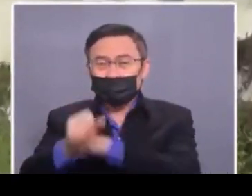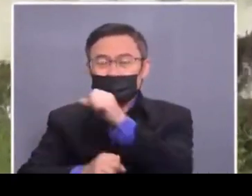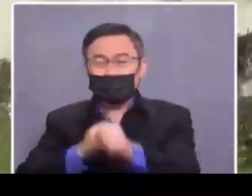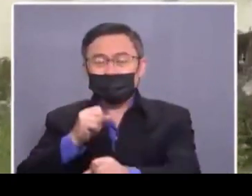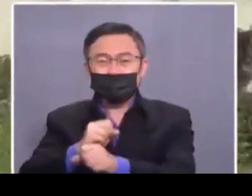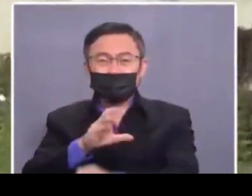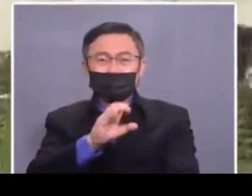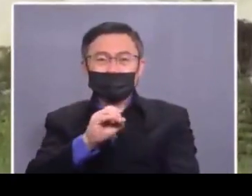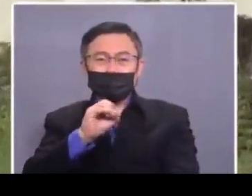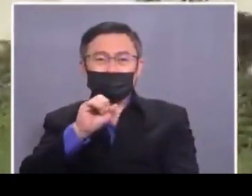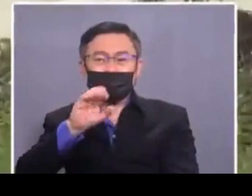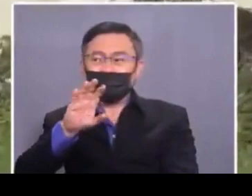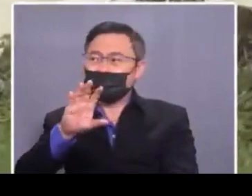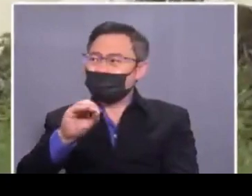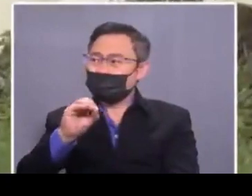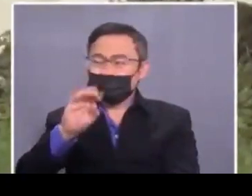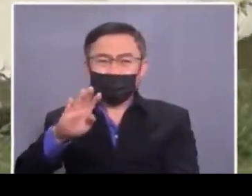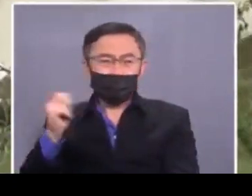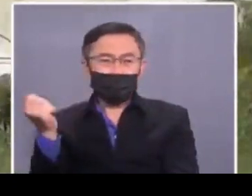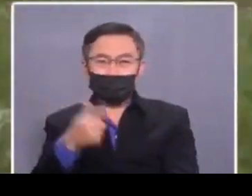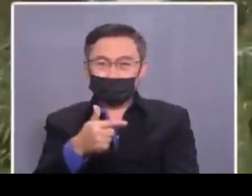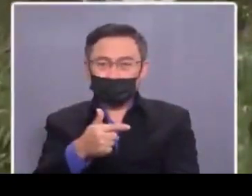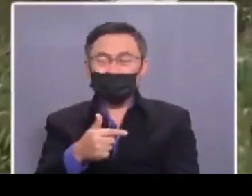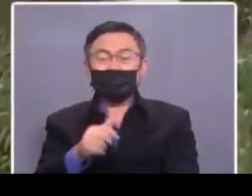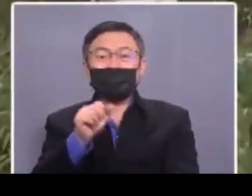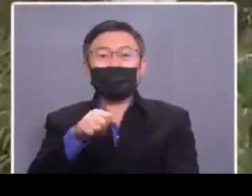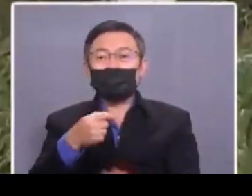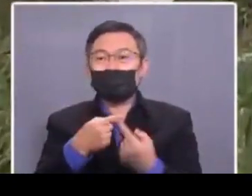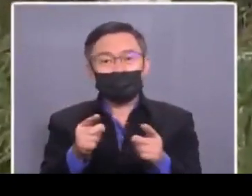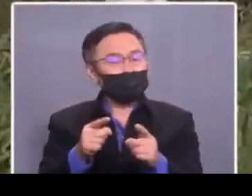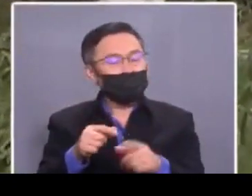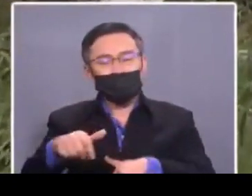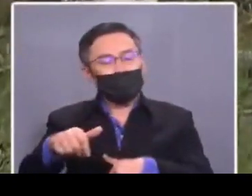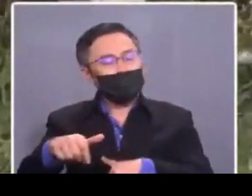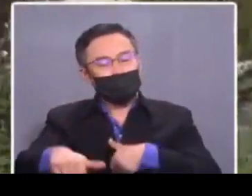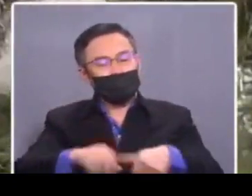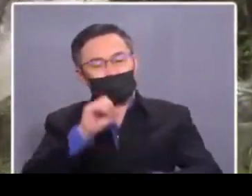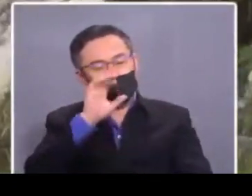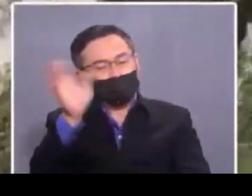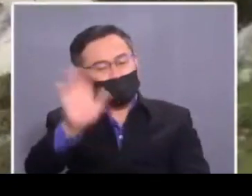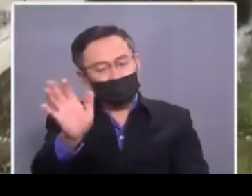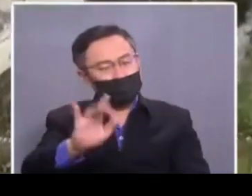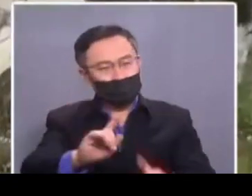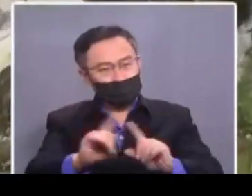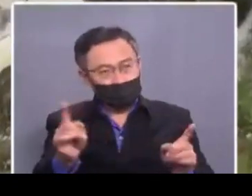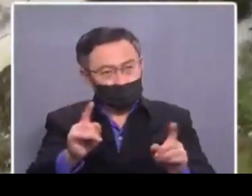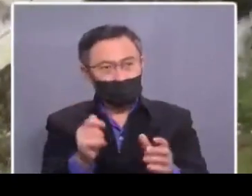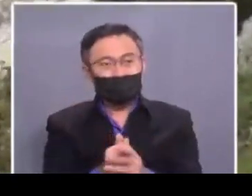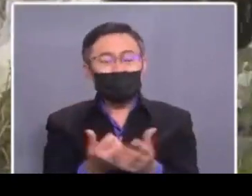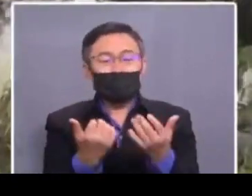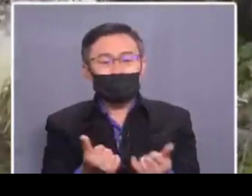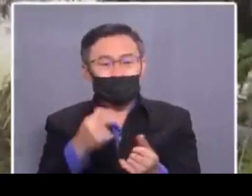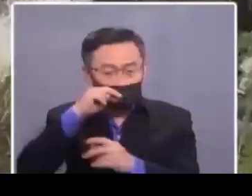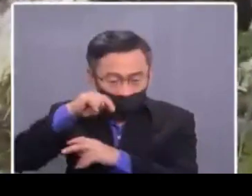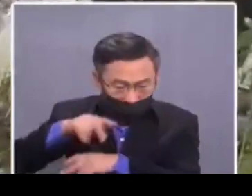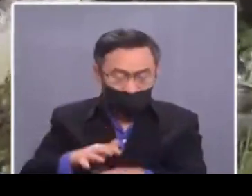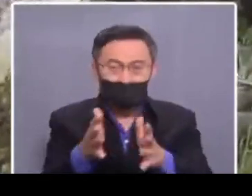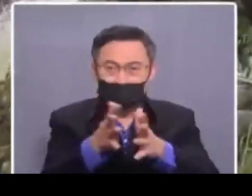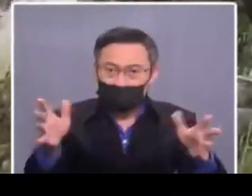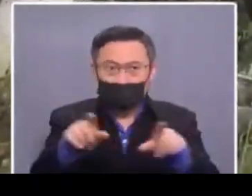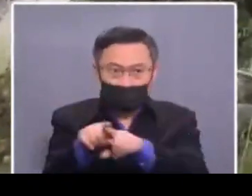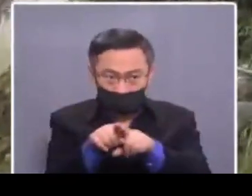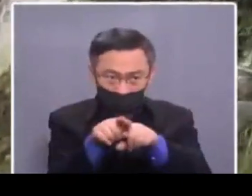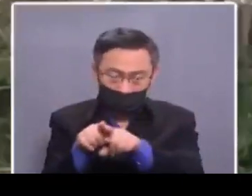กว่าแต่พอไปฟังเสียงชาวบ้านเขาบอกเลยเนี่ยนะคะว่ามันไม่เหมือนปี54ก็จริงแต่น้ำมันมาเยอะเหลือเกินค่ะ มา